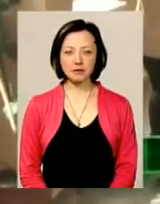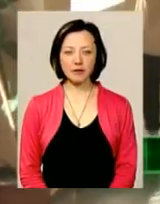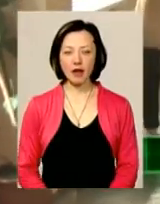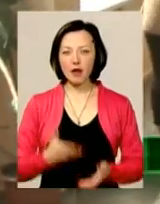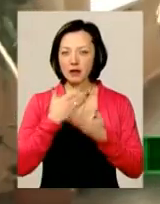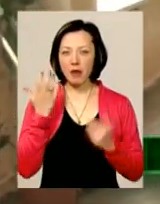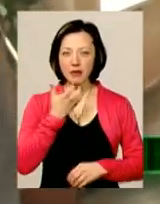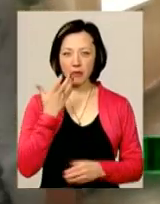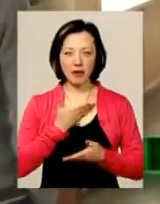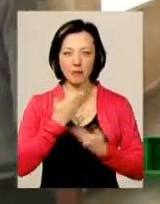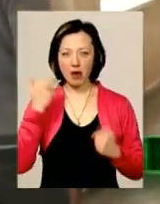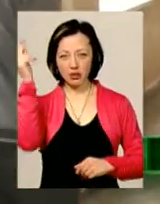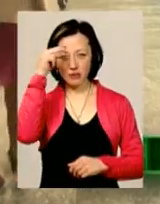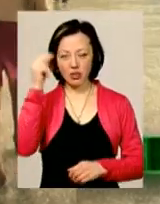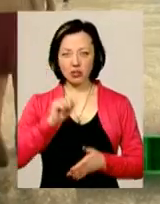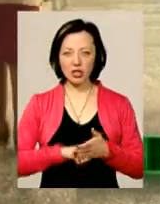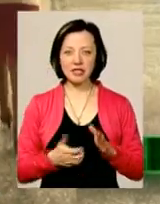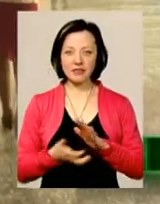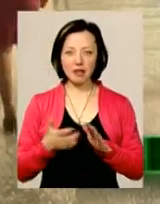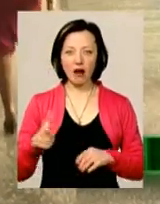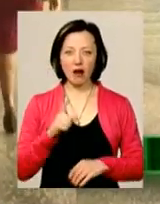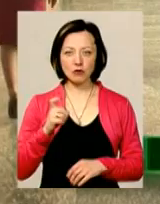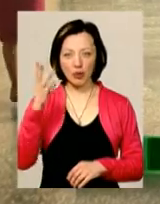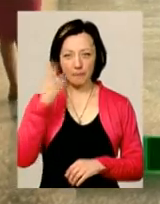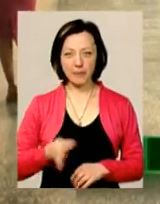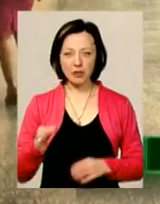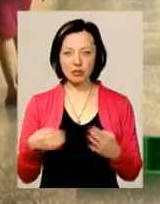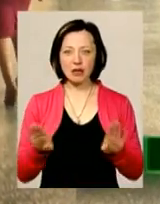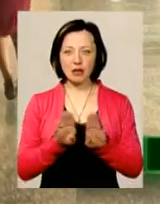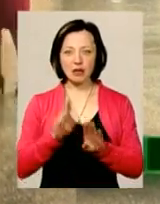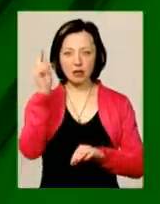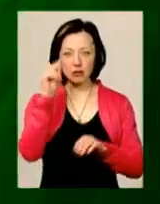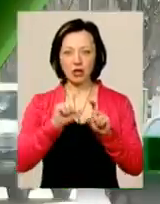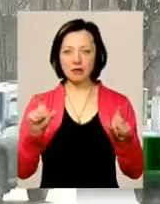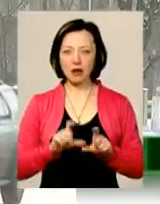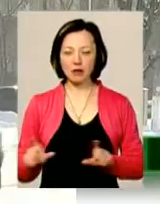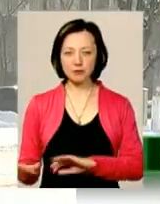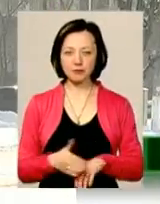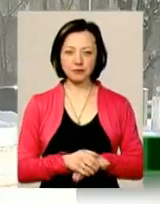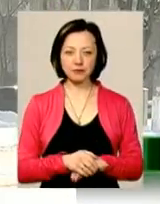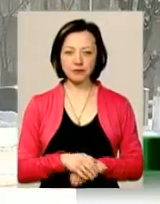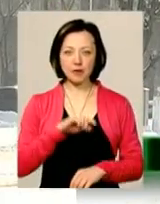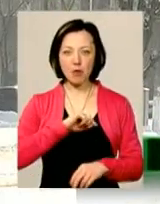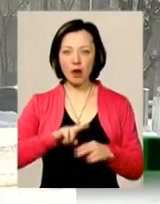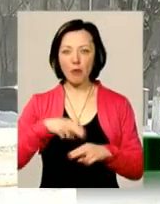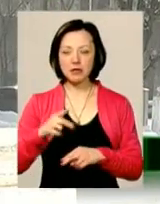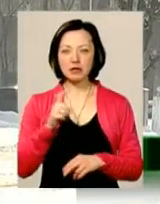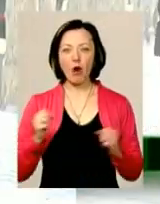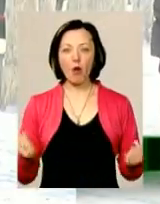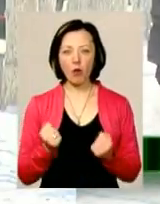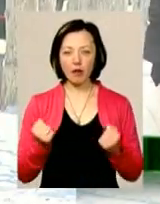Немає тепла, немає навчання. Через дефіцит газу на Хмельниччині закрили навчальні заклади. Моральна компенсація за